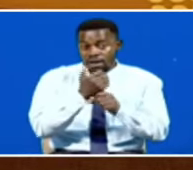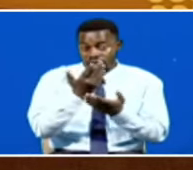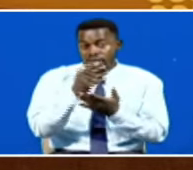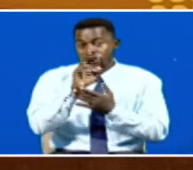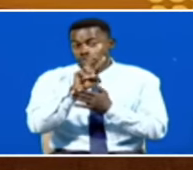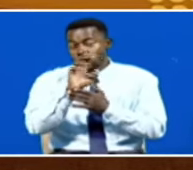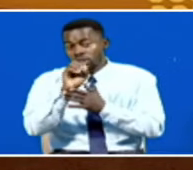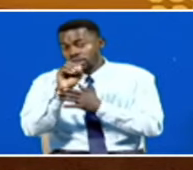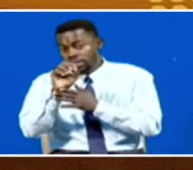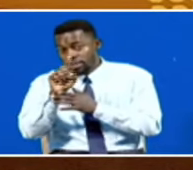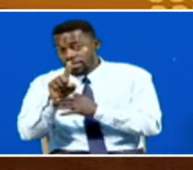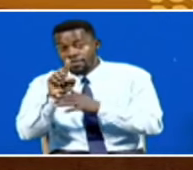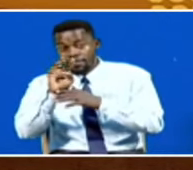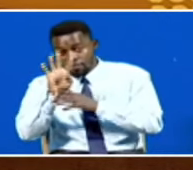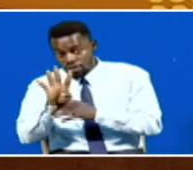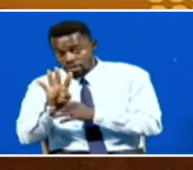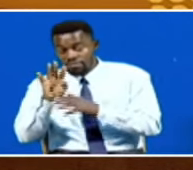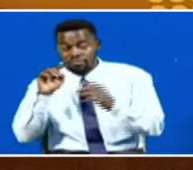2014-2015 na mwaka wa fedha